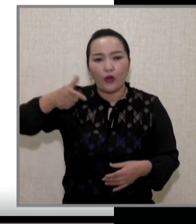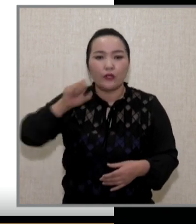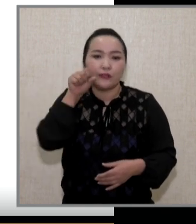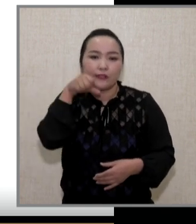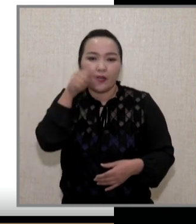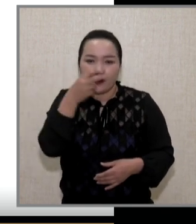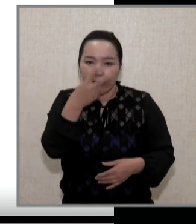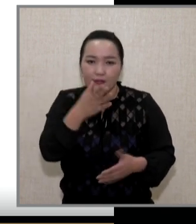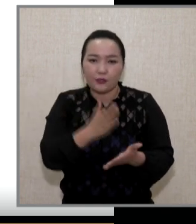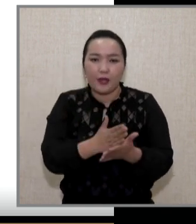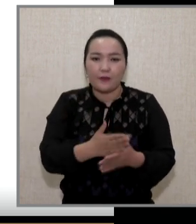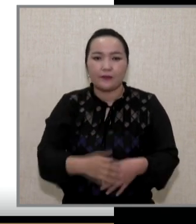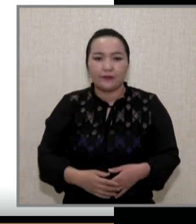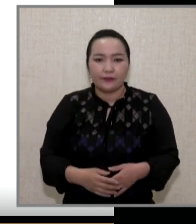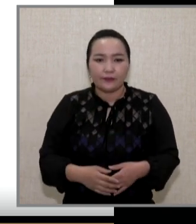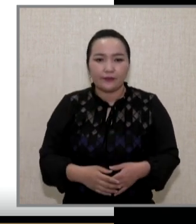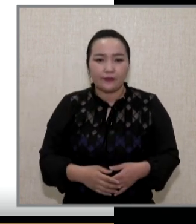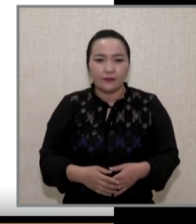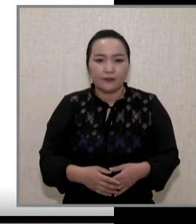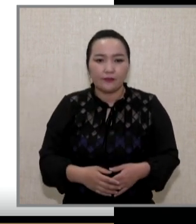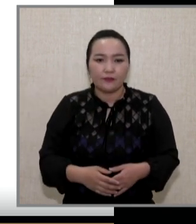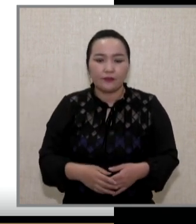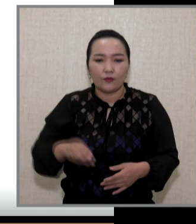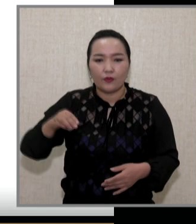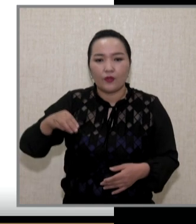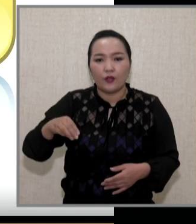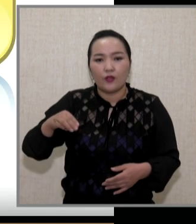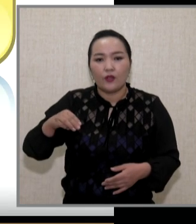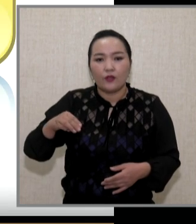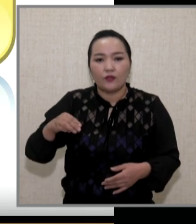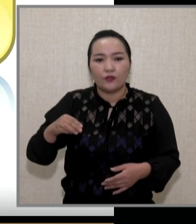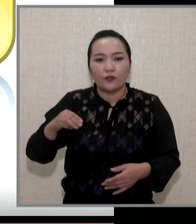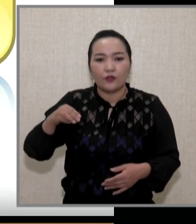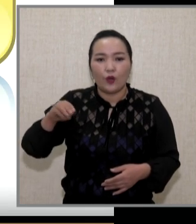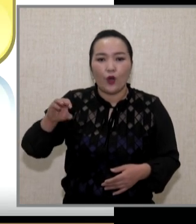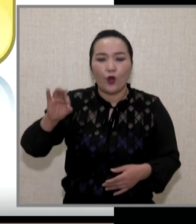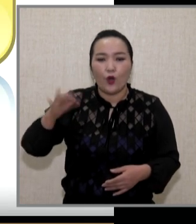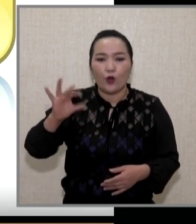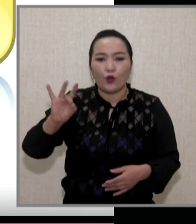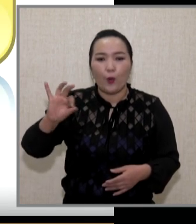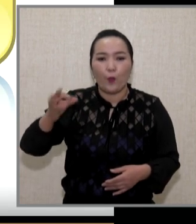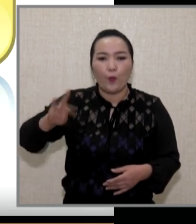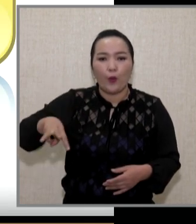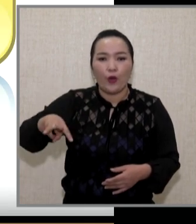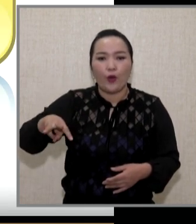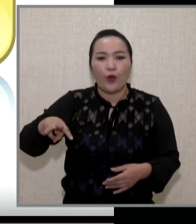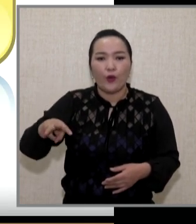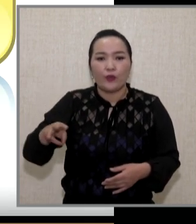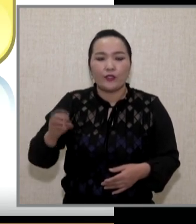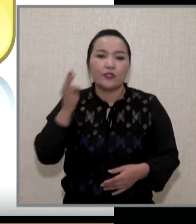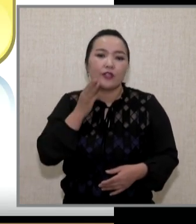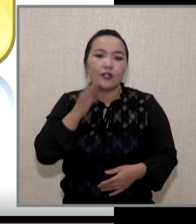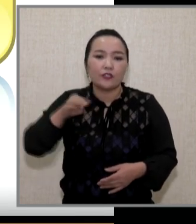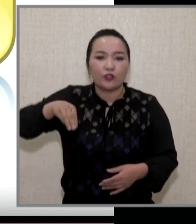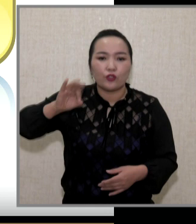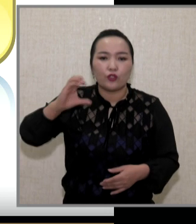өрөм, за дархлааг дэмждэг шартос мөн цагаан тос энэ зүйл бас хамааралддаж байна нэ. За тэгвэл цагаан идээ маань ямар шим